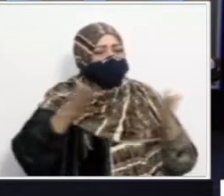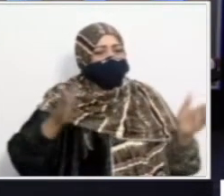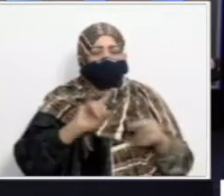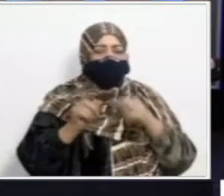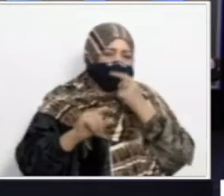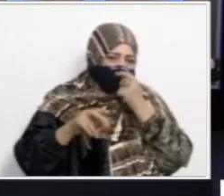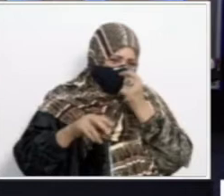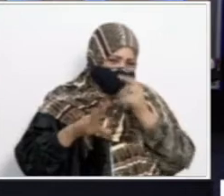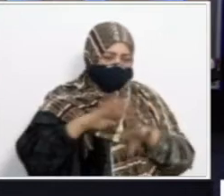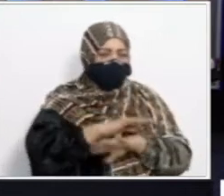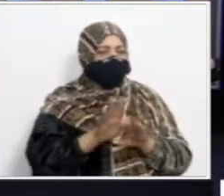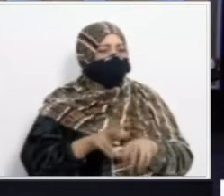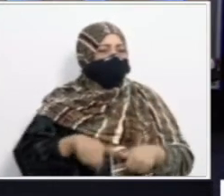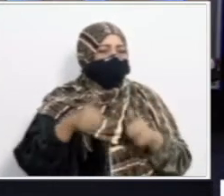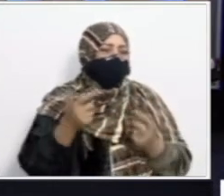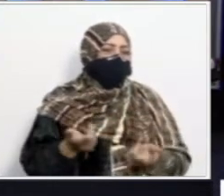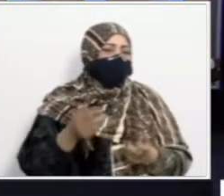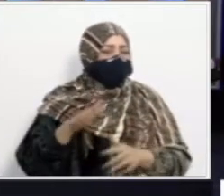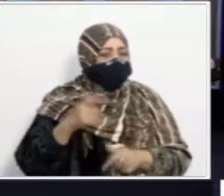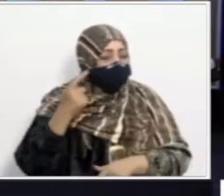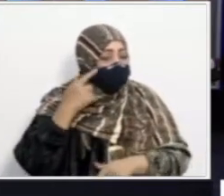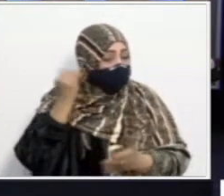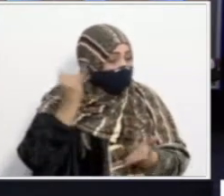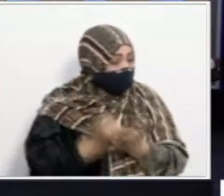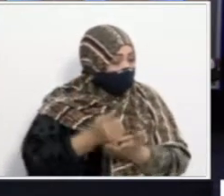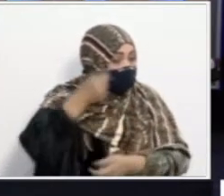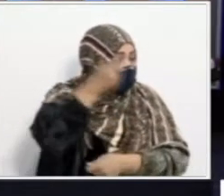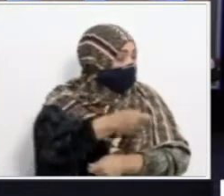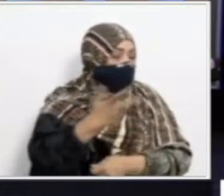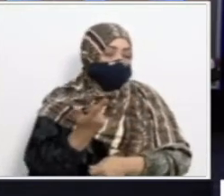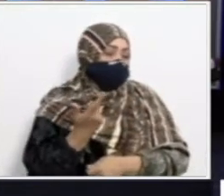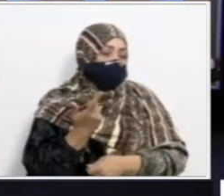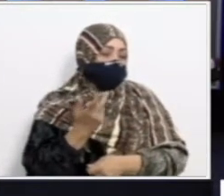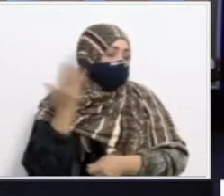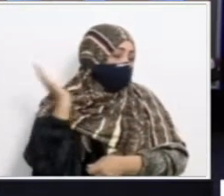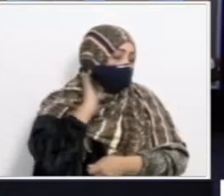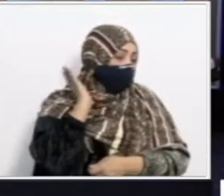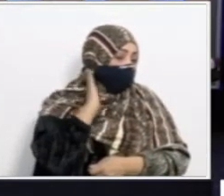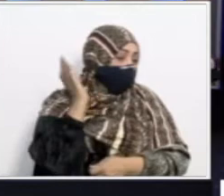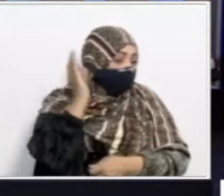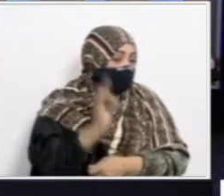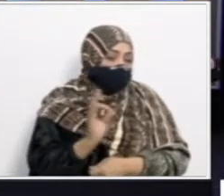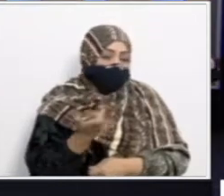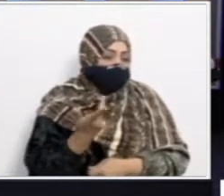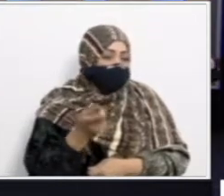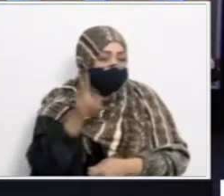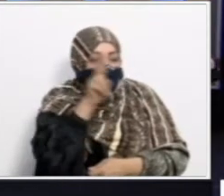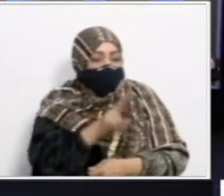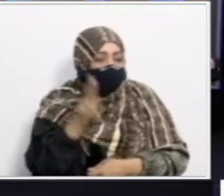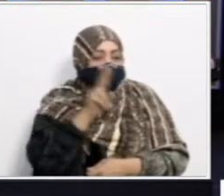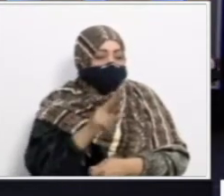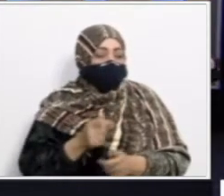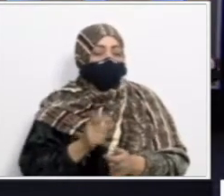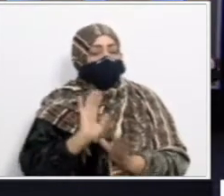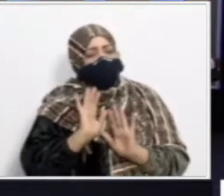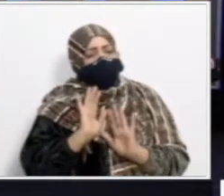يعني دين في دمتي ومن لازم نعطيه إلا والله مضر هو ما يبي منك شيء ولا؟ نعم هو